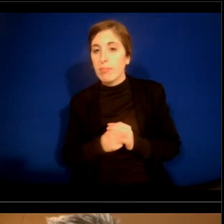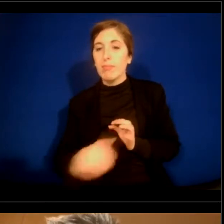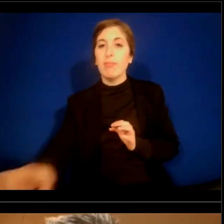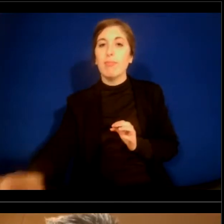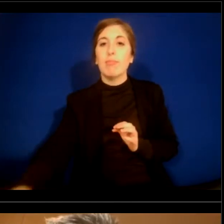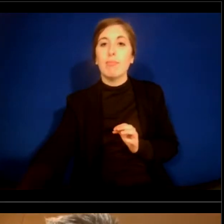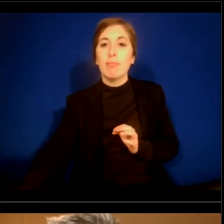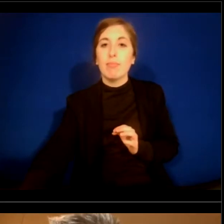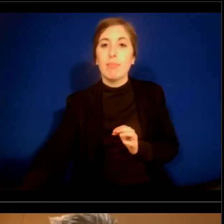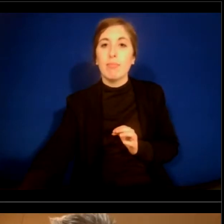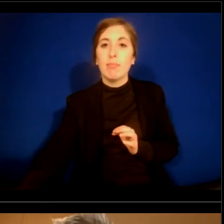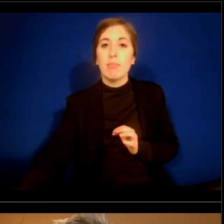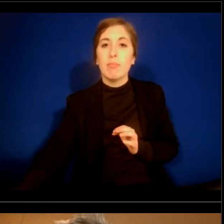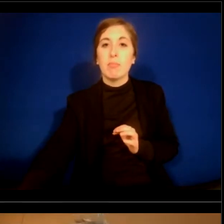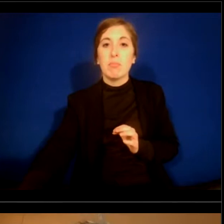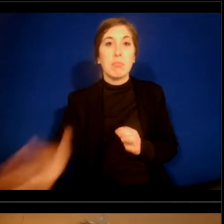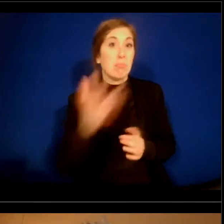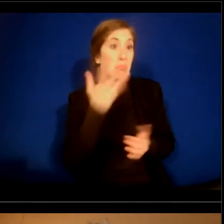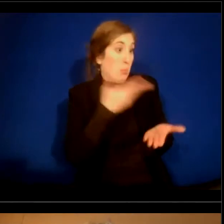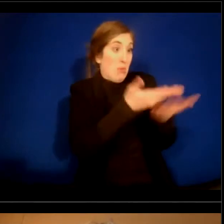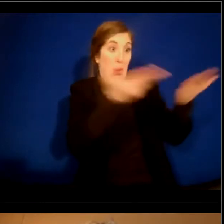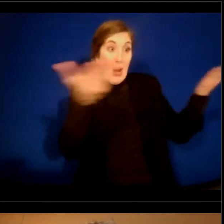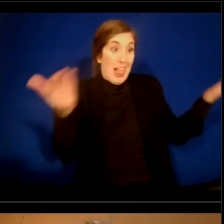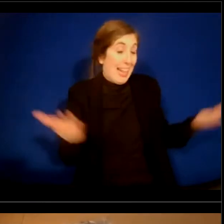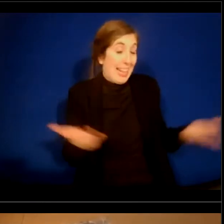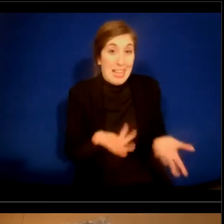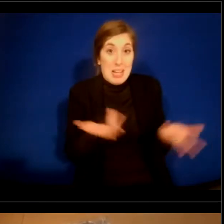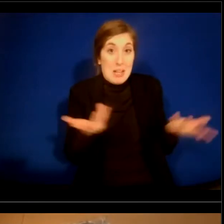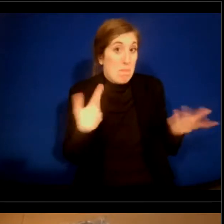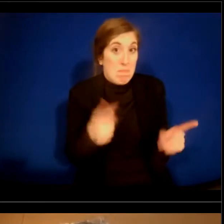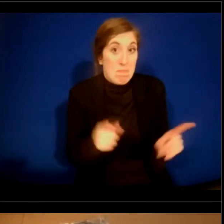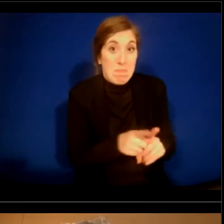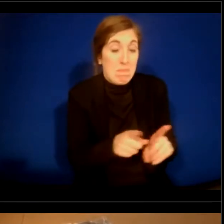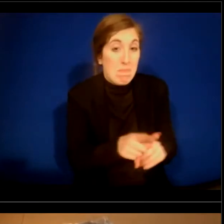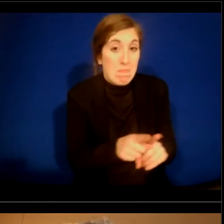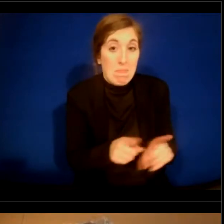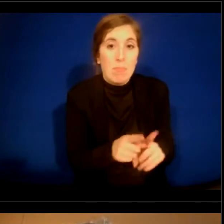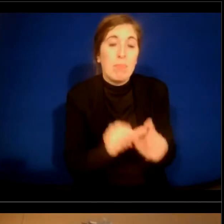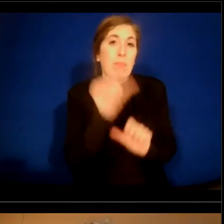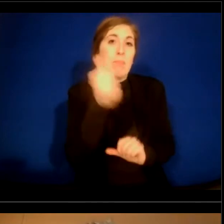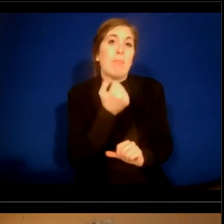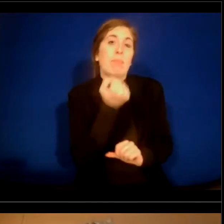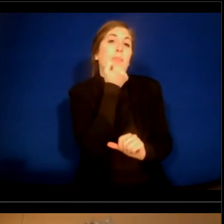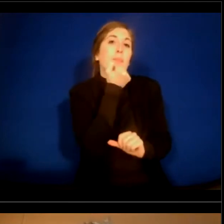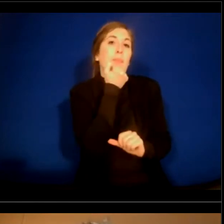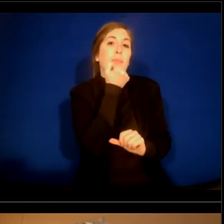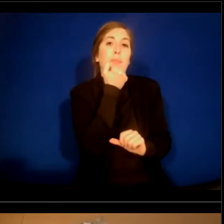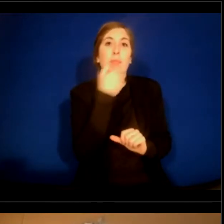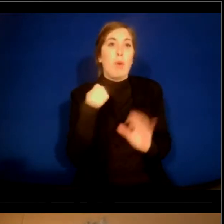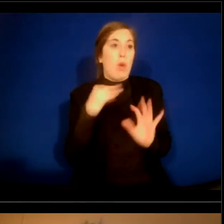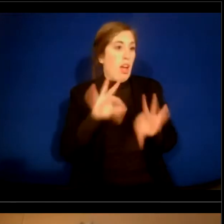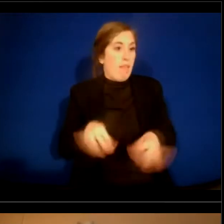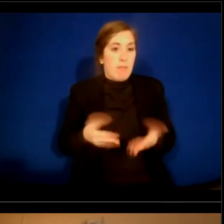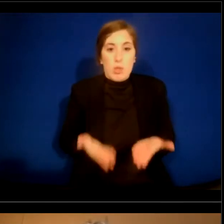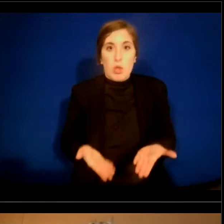Ma come volete, come desiderate. Io mi scuso, sono appena entrato e